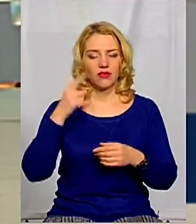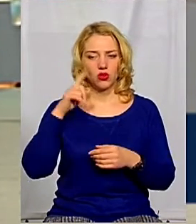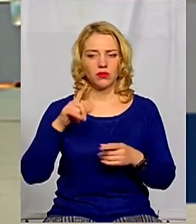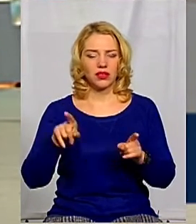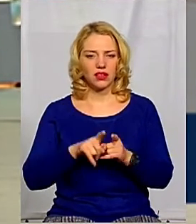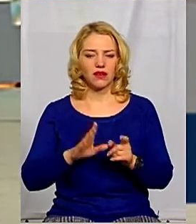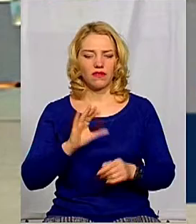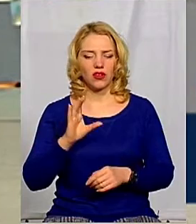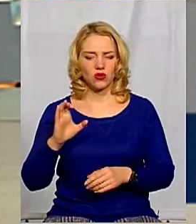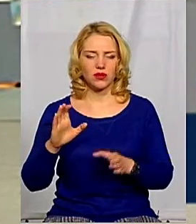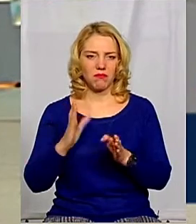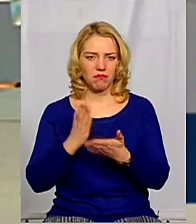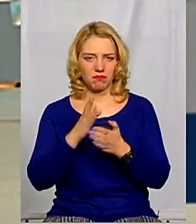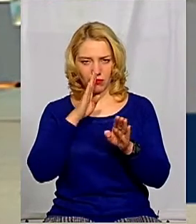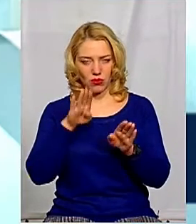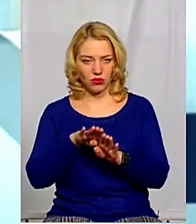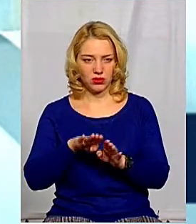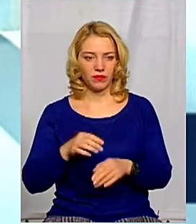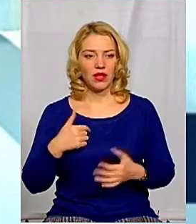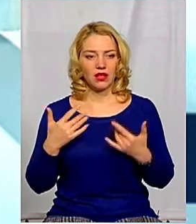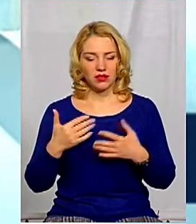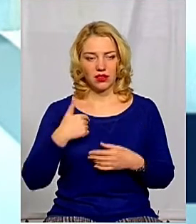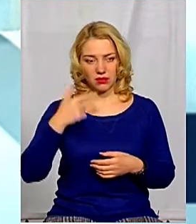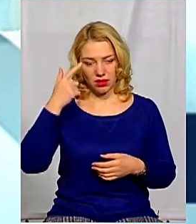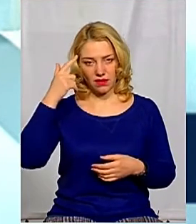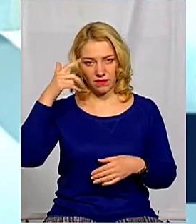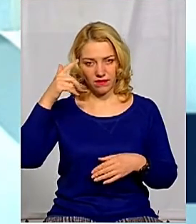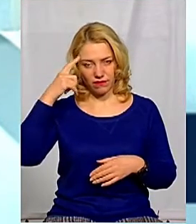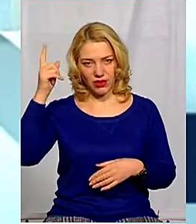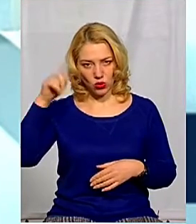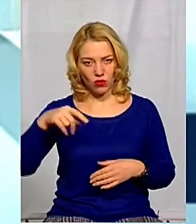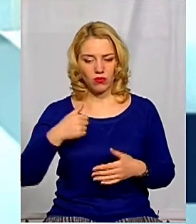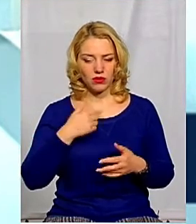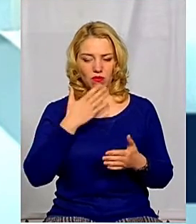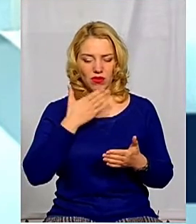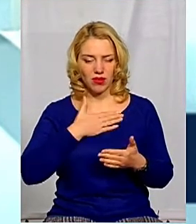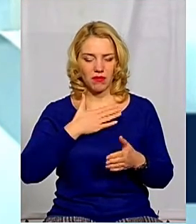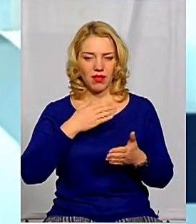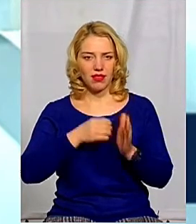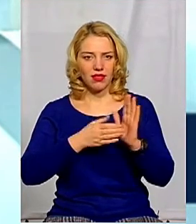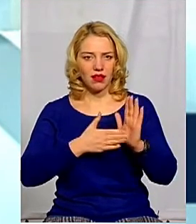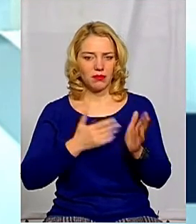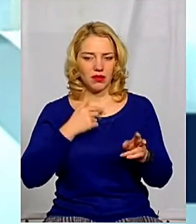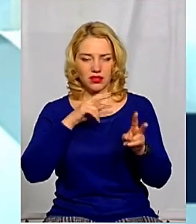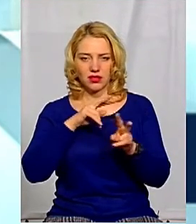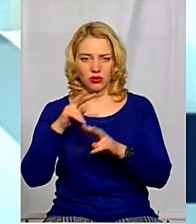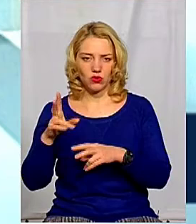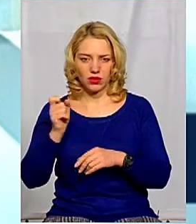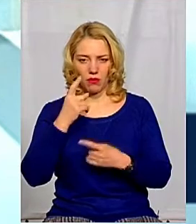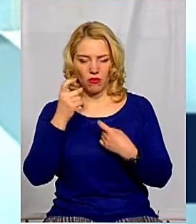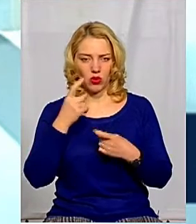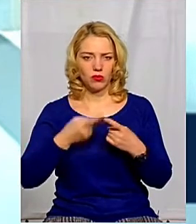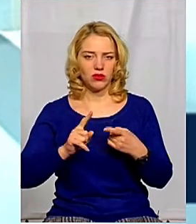Ви знаєте, наскільки мені відомо, за моїми даними, які я слідкую за повідомленнями з приводу